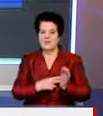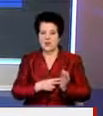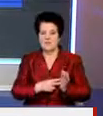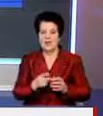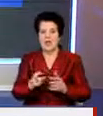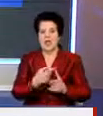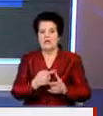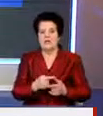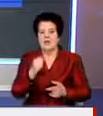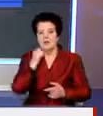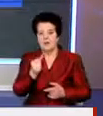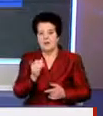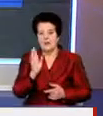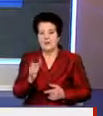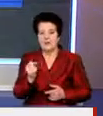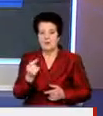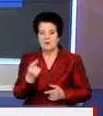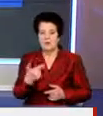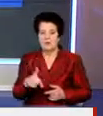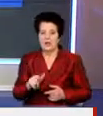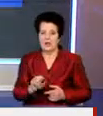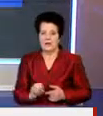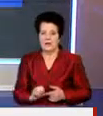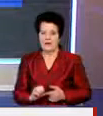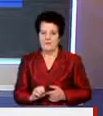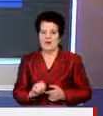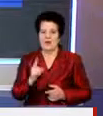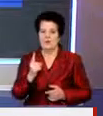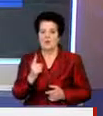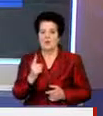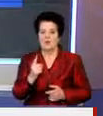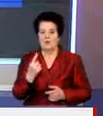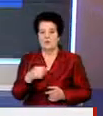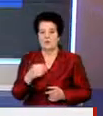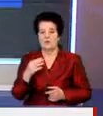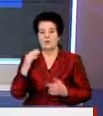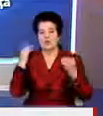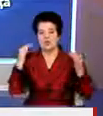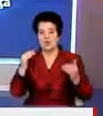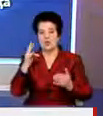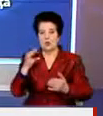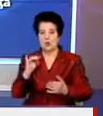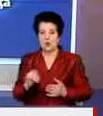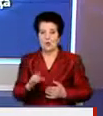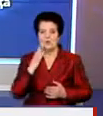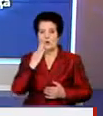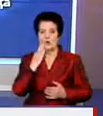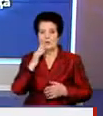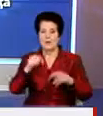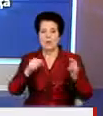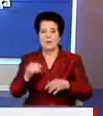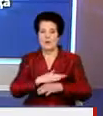prânz, iar maxima zilei de mâine va urca până la 11 grade Celsius, cu un cer mai mult noros. În România se anunță ploi pe arii